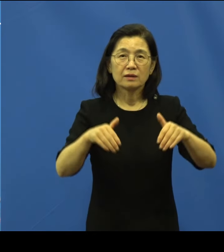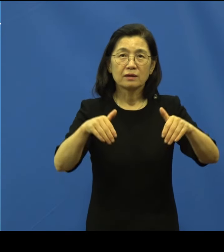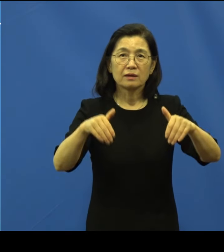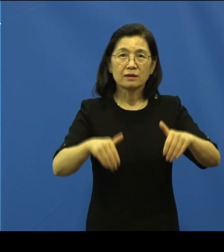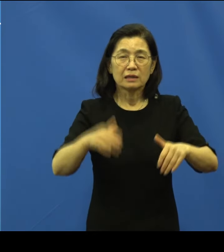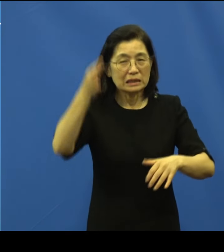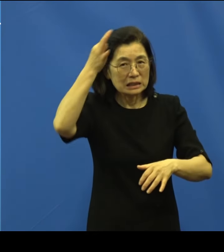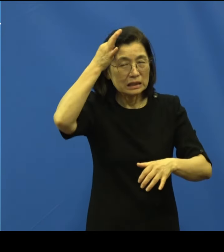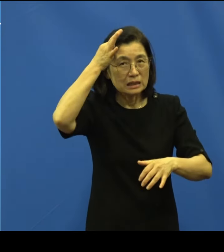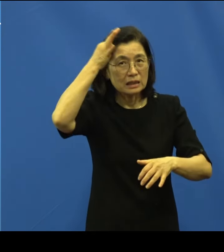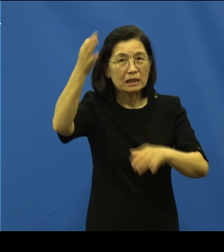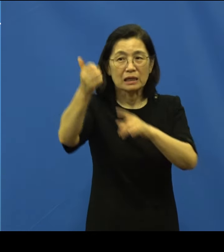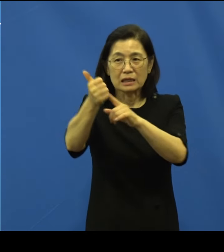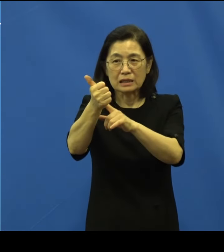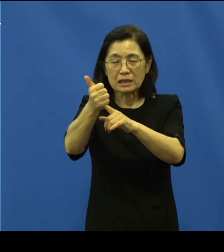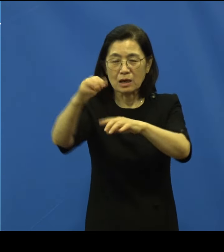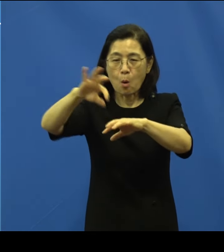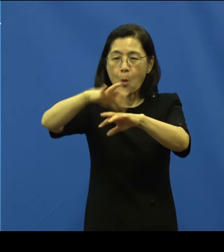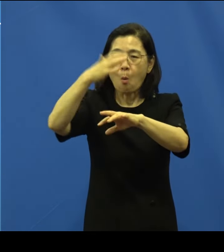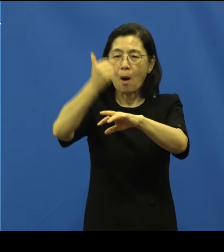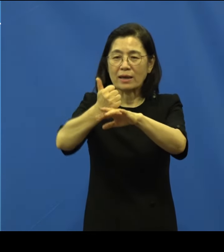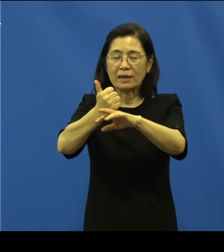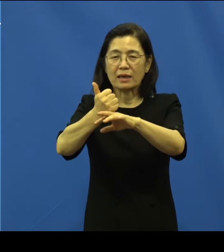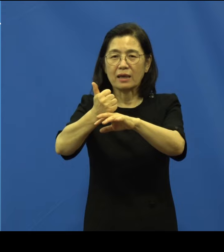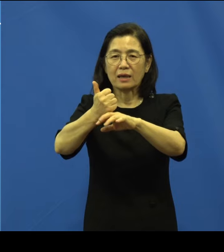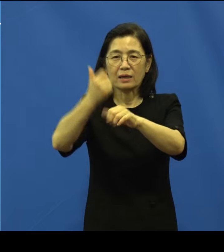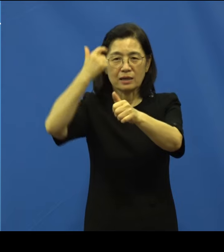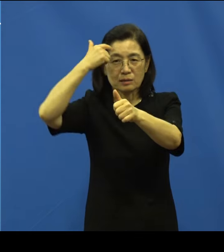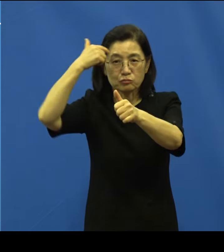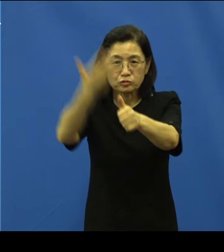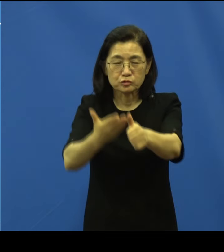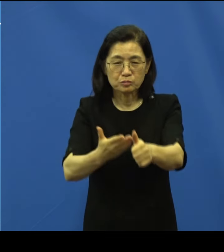완전히 우리 안에 수중에 들어왔으니까 아람이